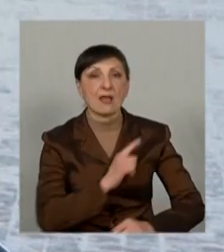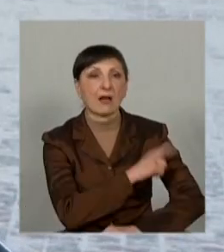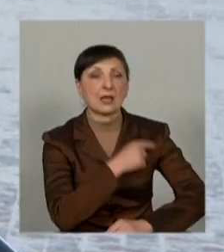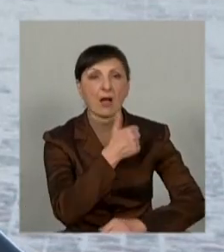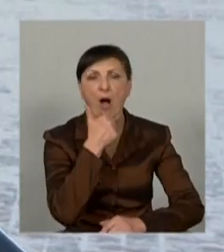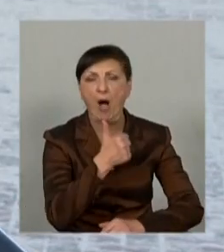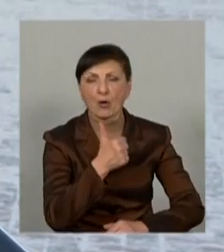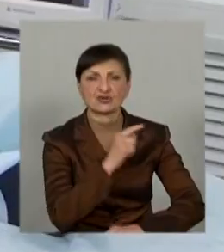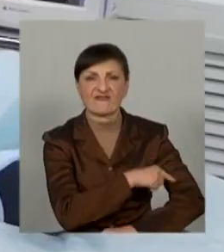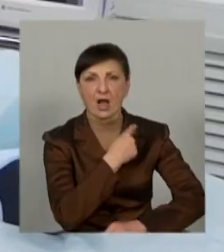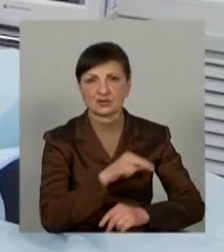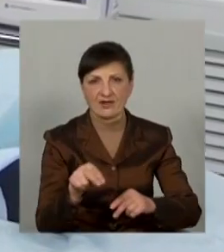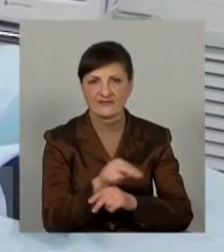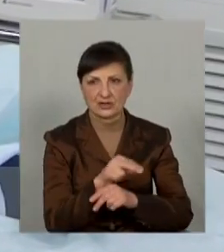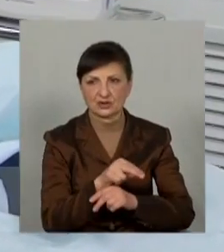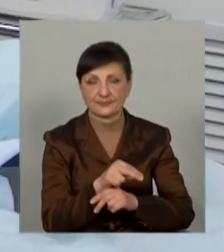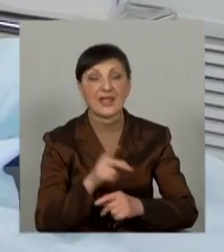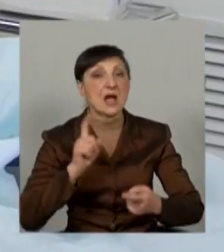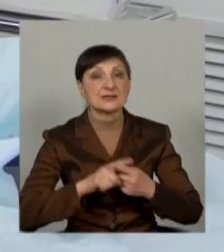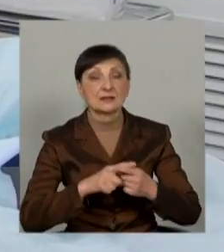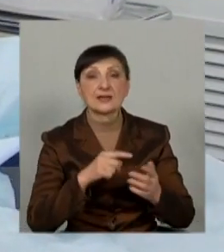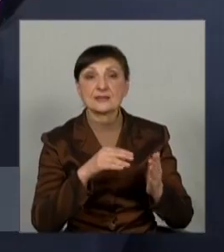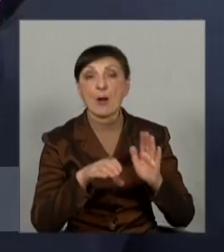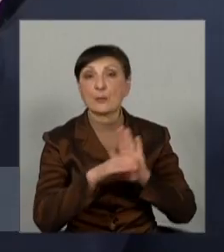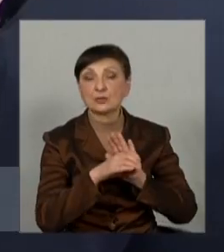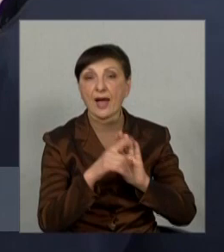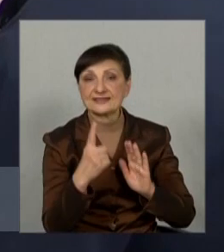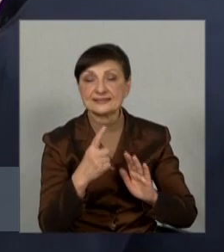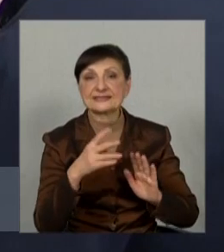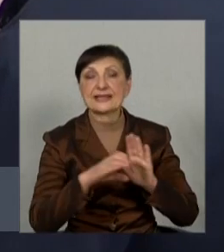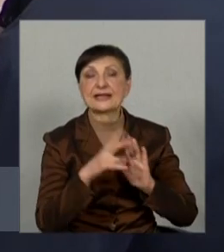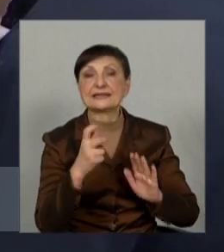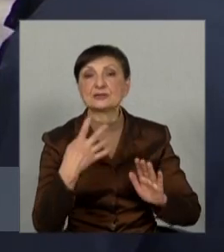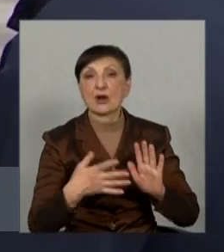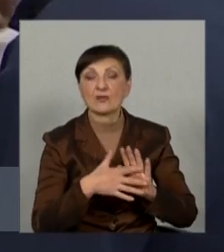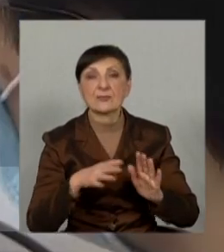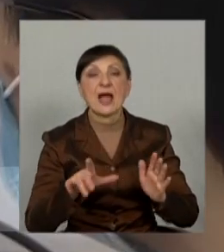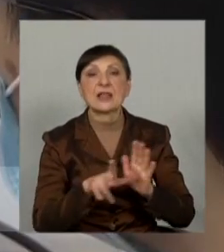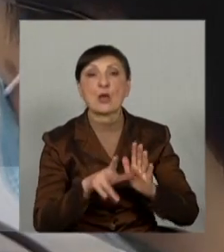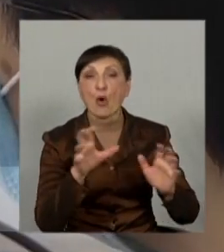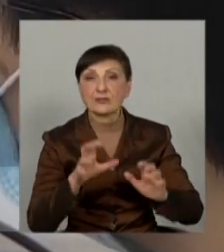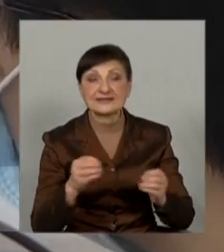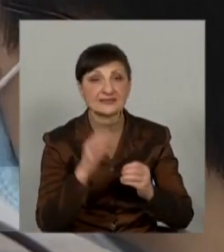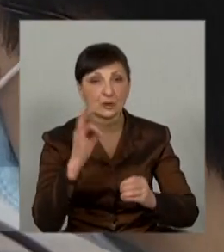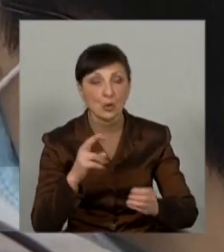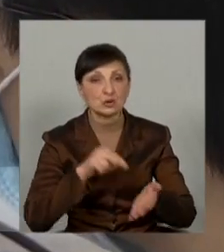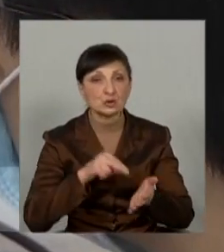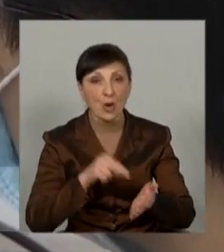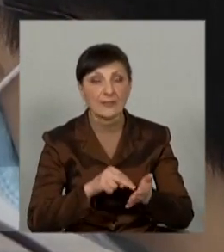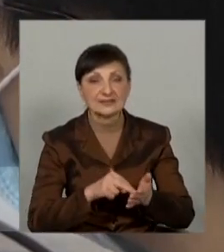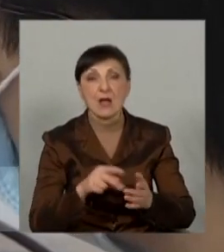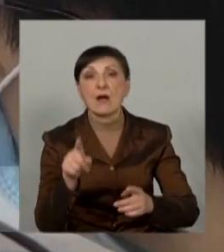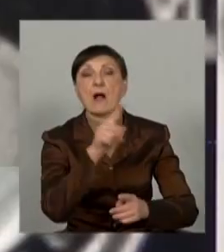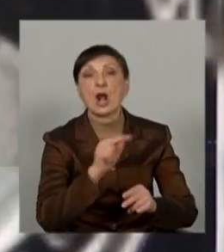хорошего стоматолога вылечить зубы. А вот согласно пункту 1 статьи 348 Налогового кодекса, 10% от стоимости отдельных